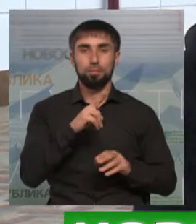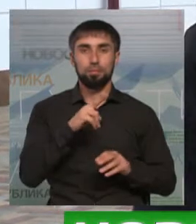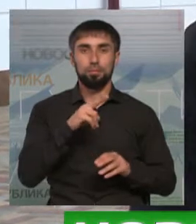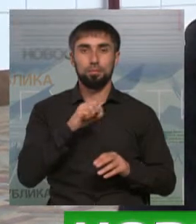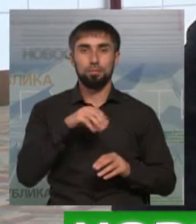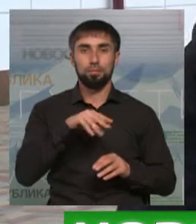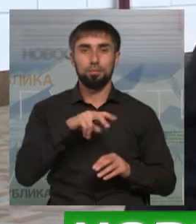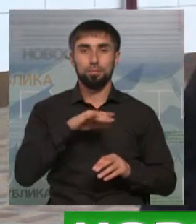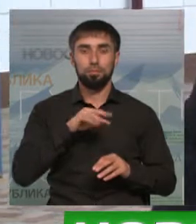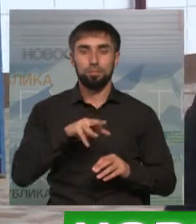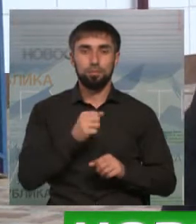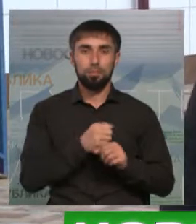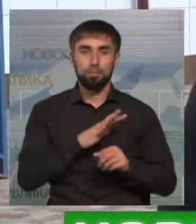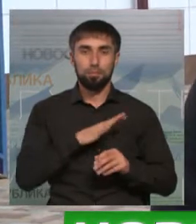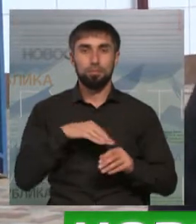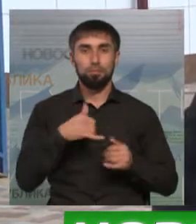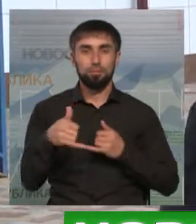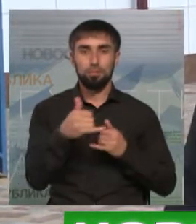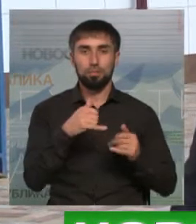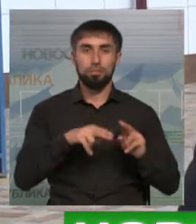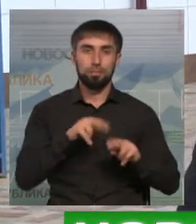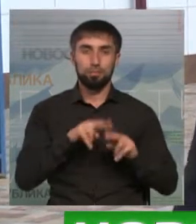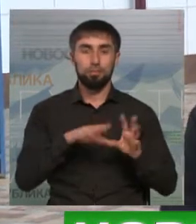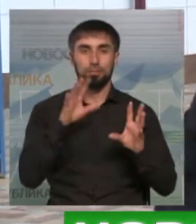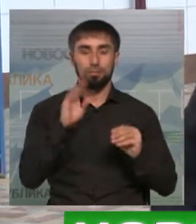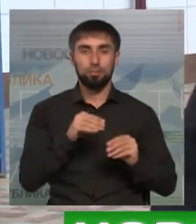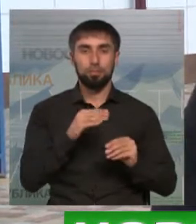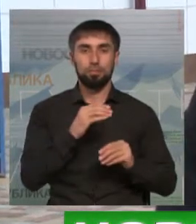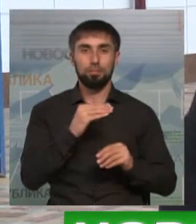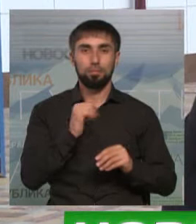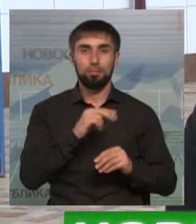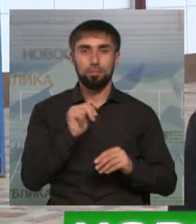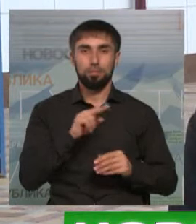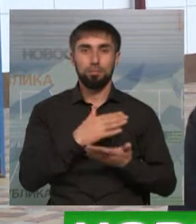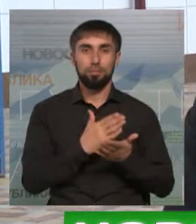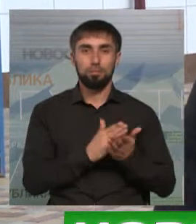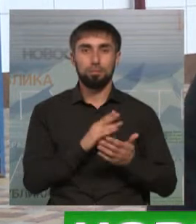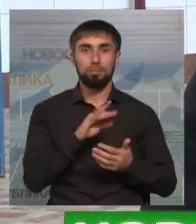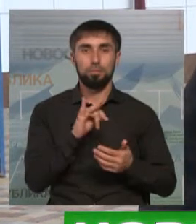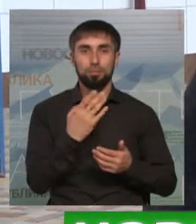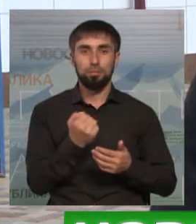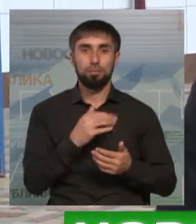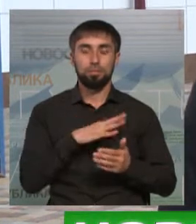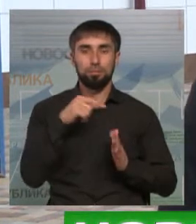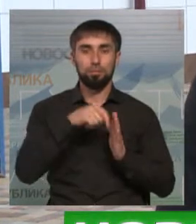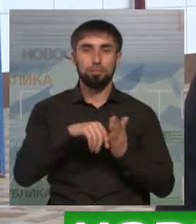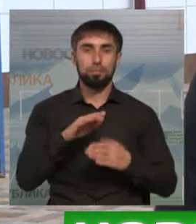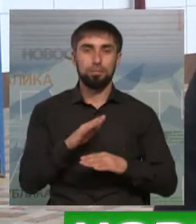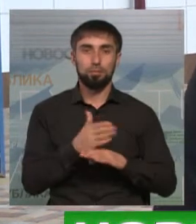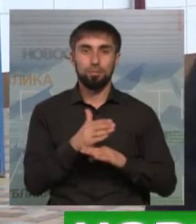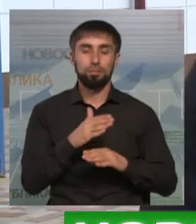бел, кладки кирпича, воздух, фасадные части, тху, обделочный бел,